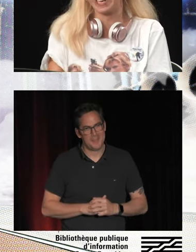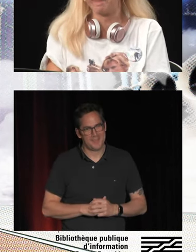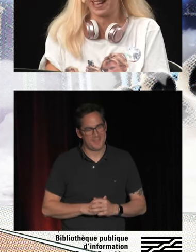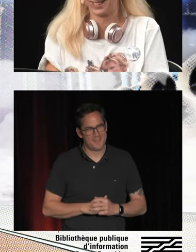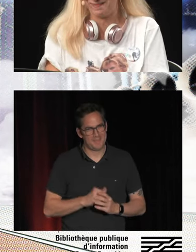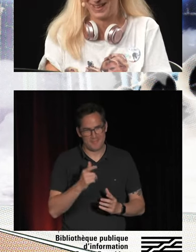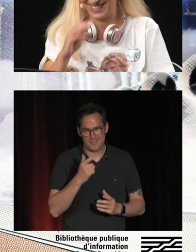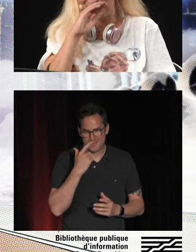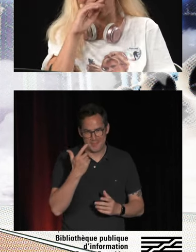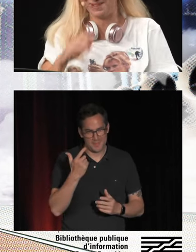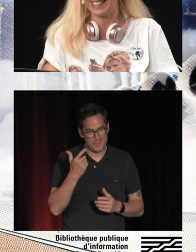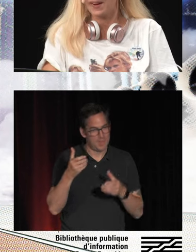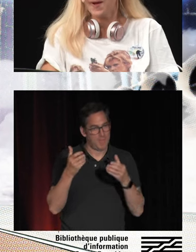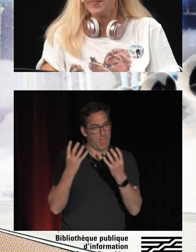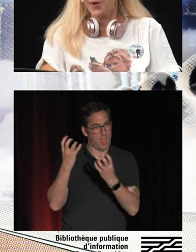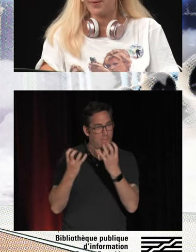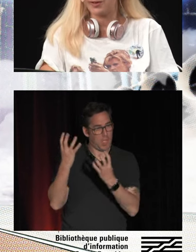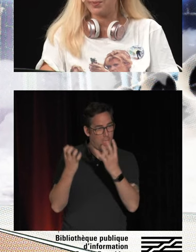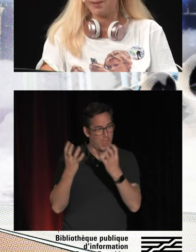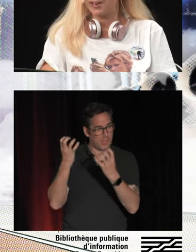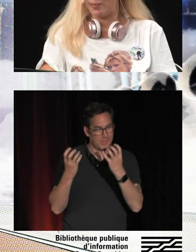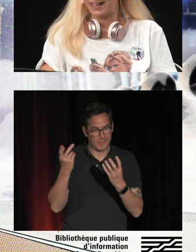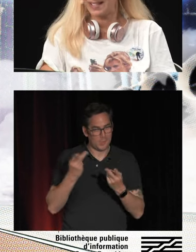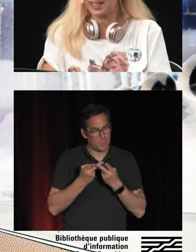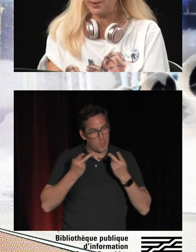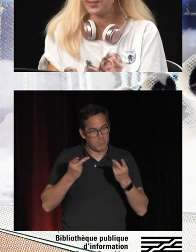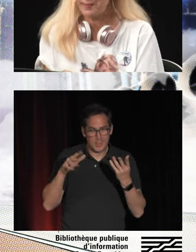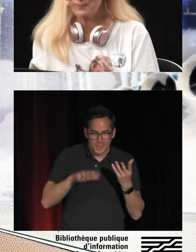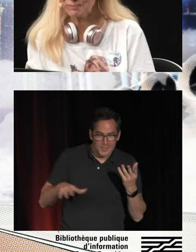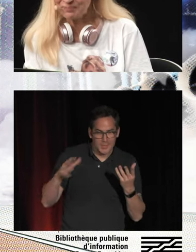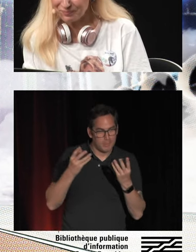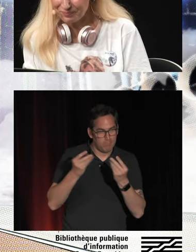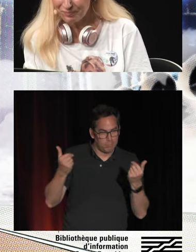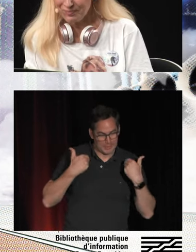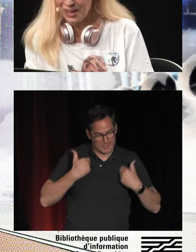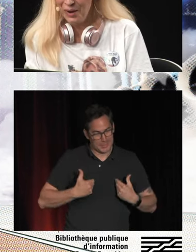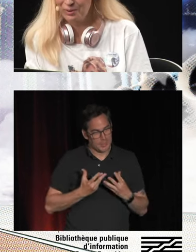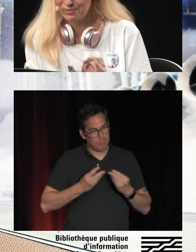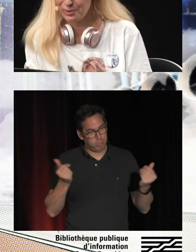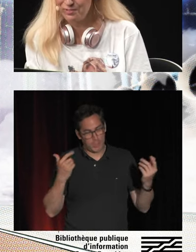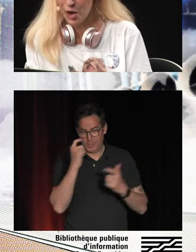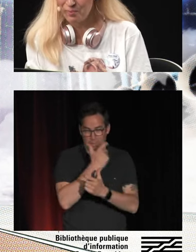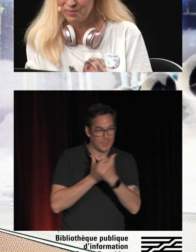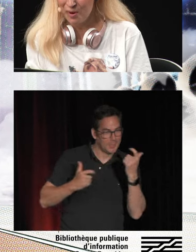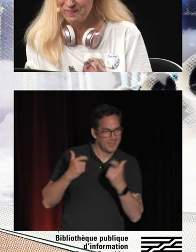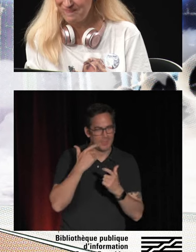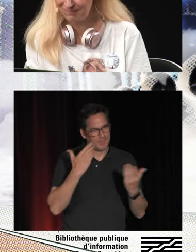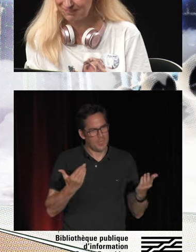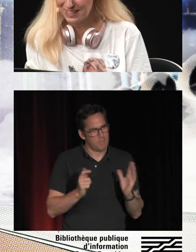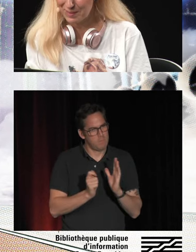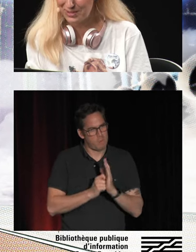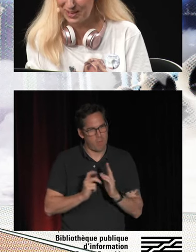On est en train de perdre une partie du public. On perd le public, on perd la streameuse. Oh, on vit un